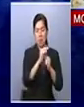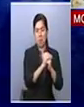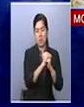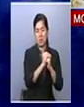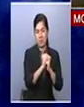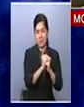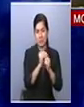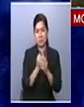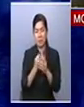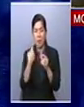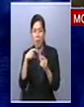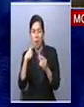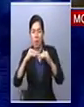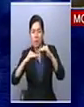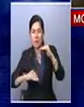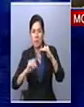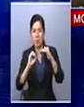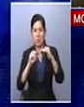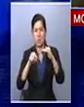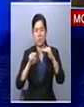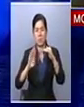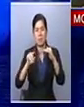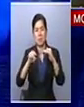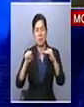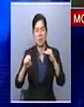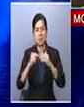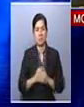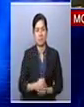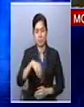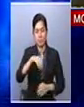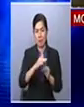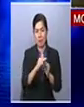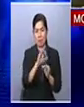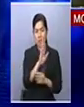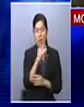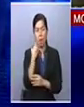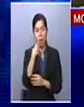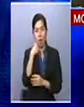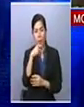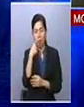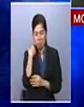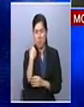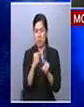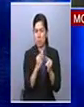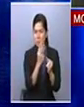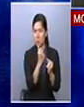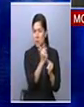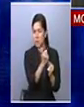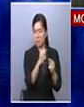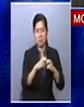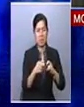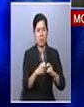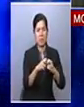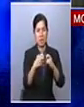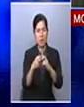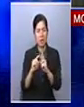มาณ 0.4% โดยคุณภาพของสินทรัพย์ของแบงค์ในฮ่องกงถือว่าอยู่ในเกณฑ์ที่ดีนะครับดังนั้นก็ไม่ค่อยมีความเสี่ยงของการต้อง